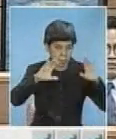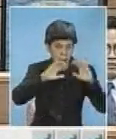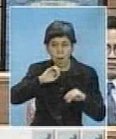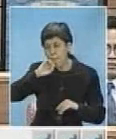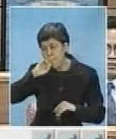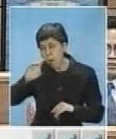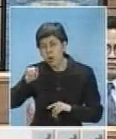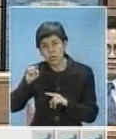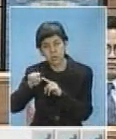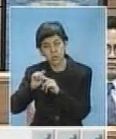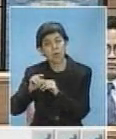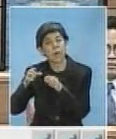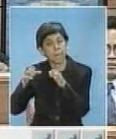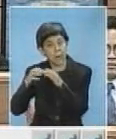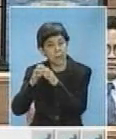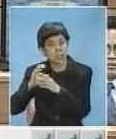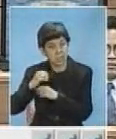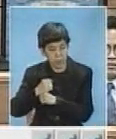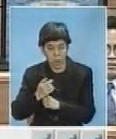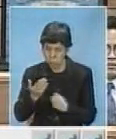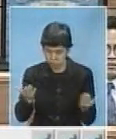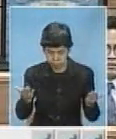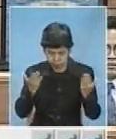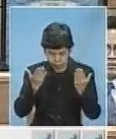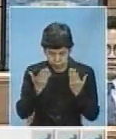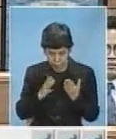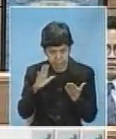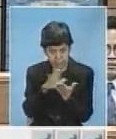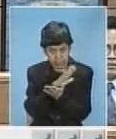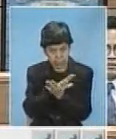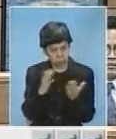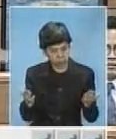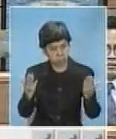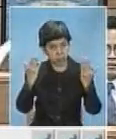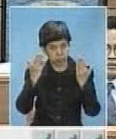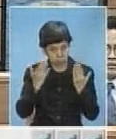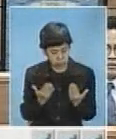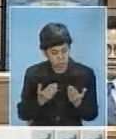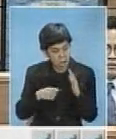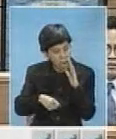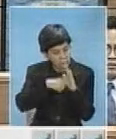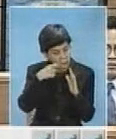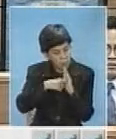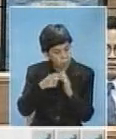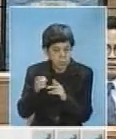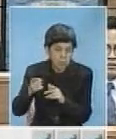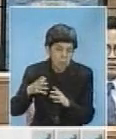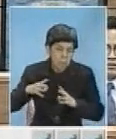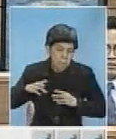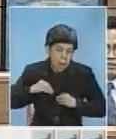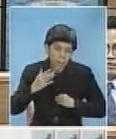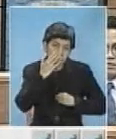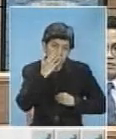องว่าให้ยื่นเอกสารทั้งหมดที่มีในการยืนยันความจำเป็นหรือเหตุผลในการคัดค้านการออกพระราชกำหน